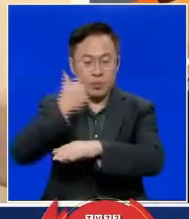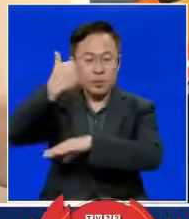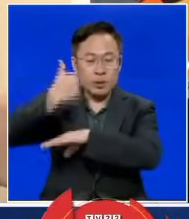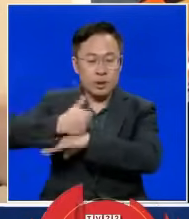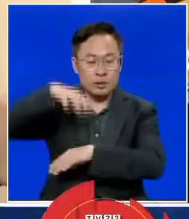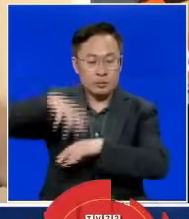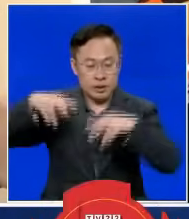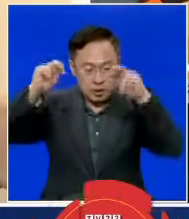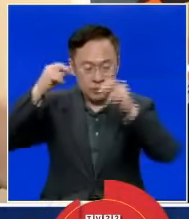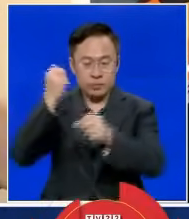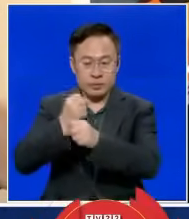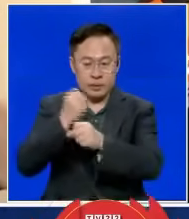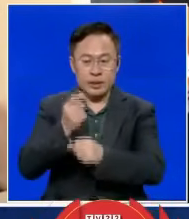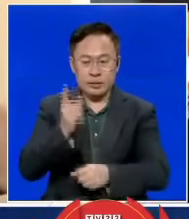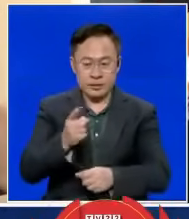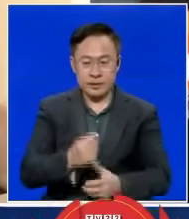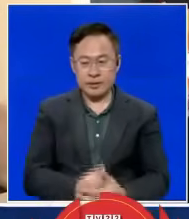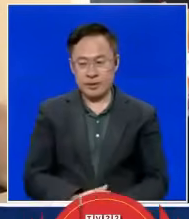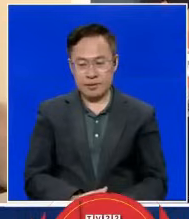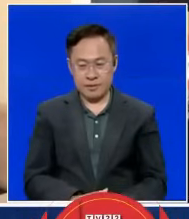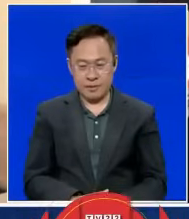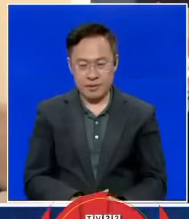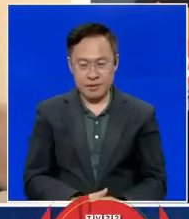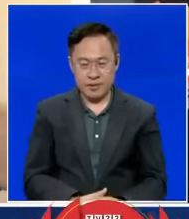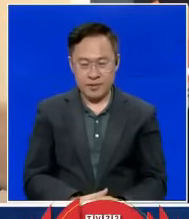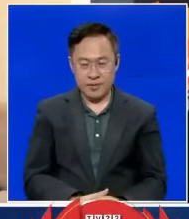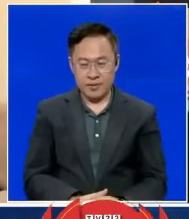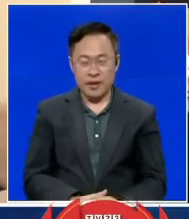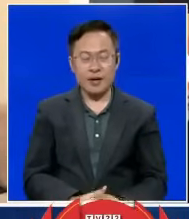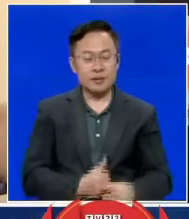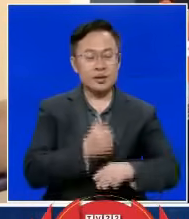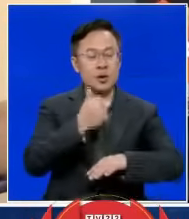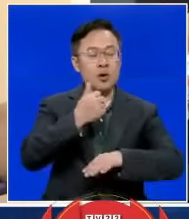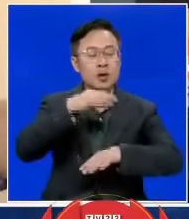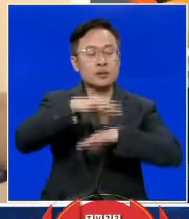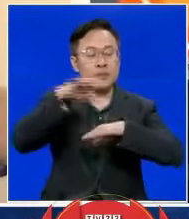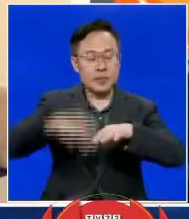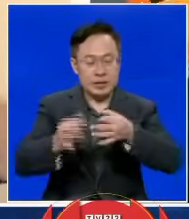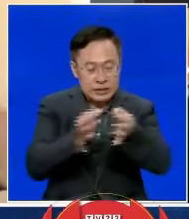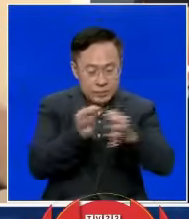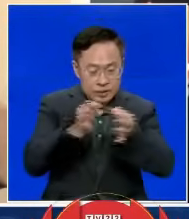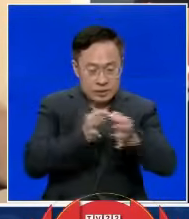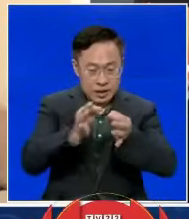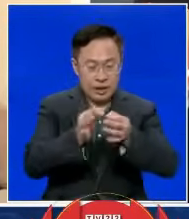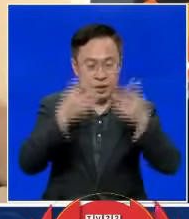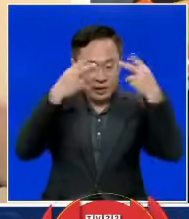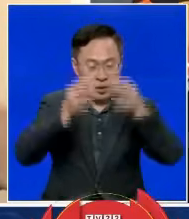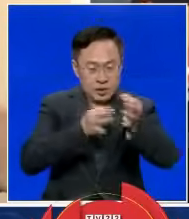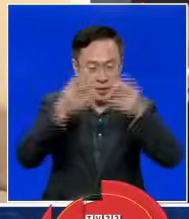ได้เป็นรัฐมนตรีแน่ๆเอาผมพูดเลย พูดจาเดี๋ยวถ้าคุณพิชิตดูอยู่จะเจ้าวัน ก็จากอันนี้ไม่หวานโอ้ อยากหวาน